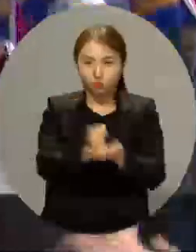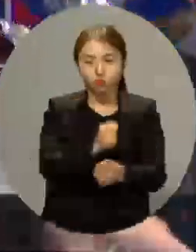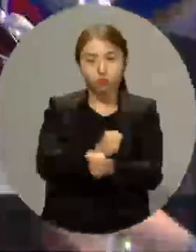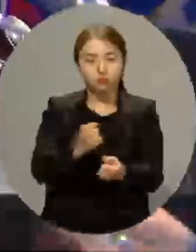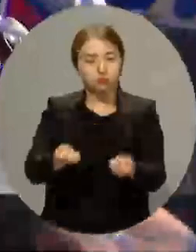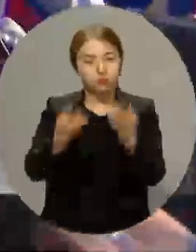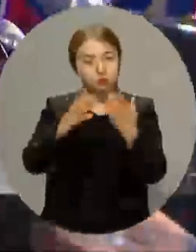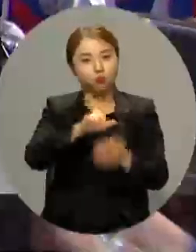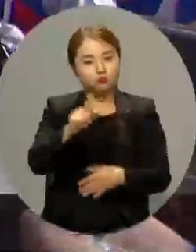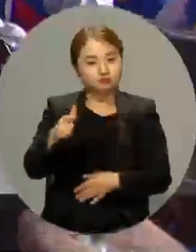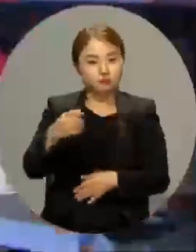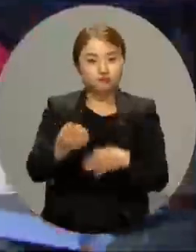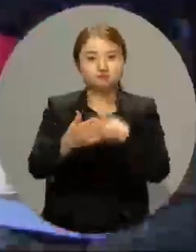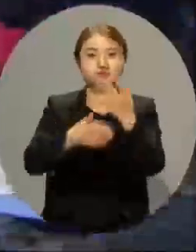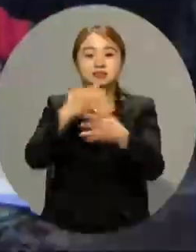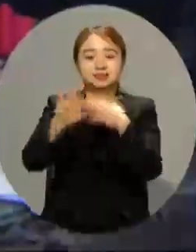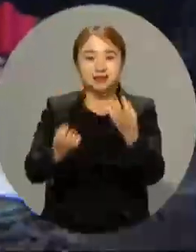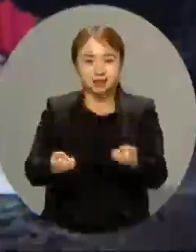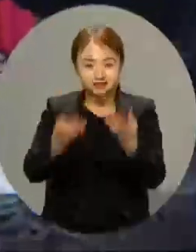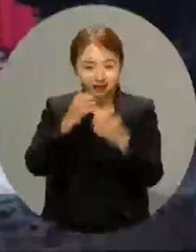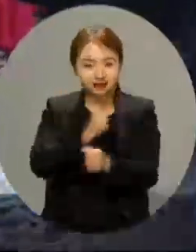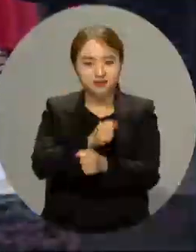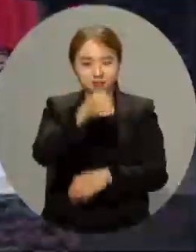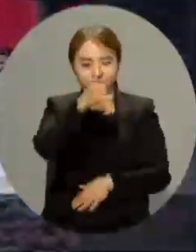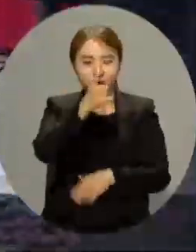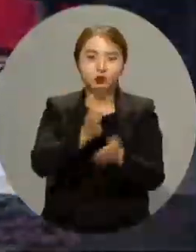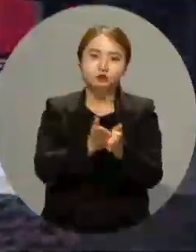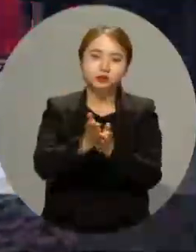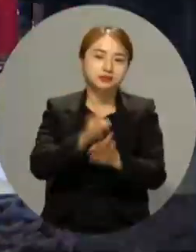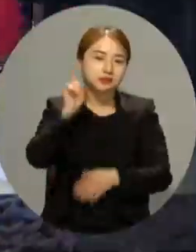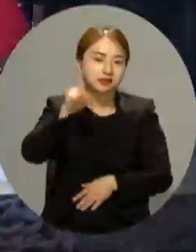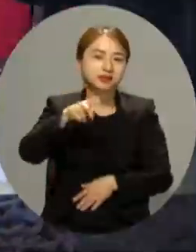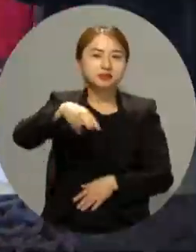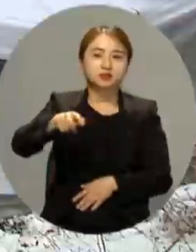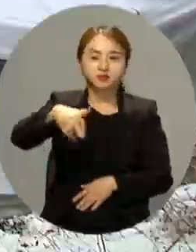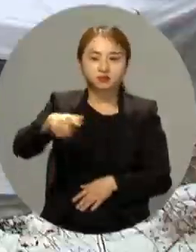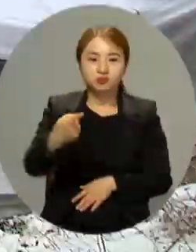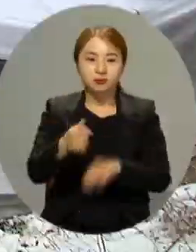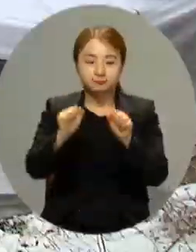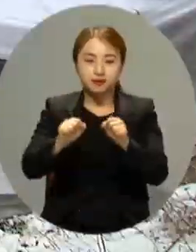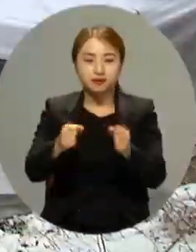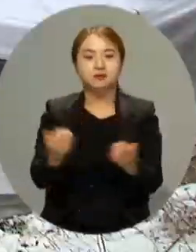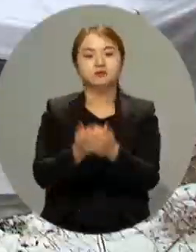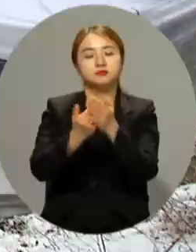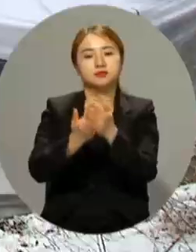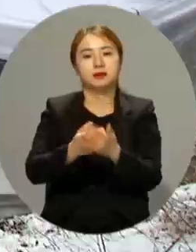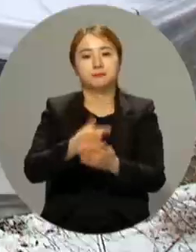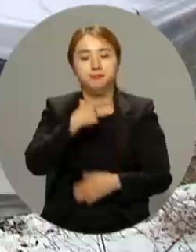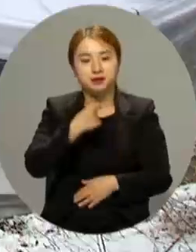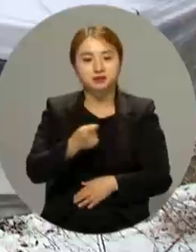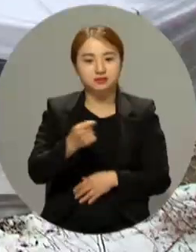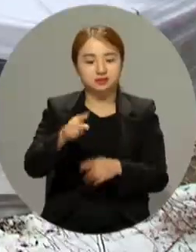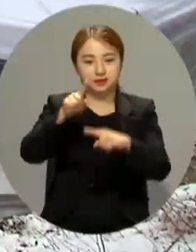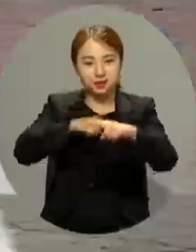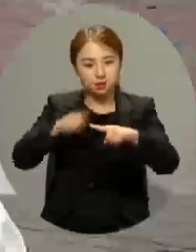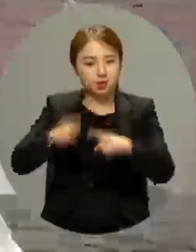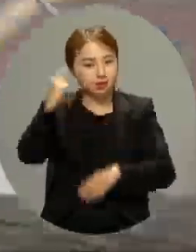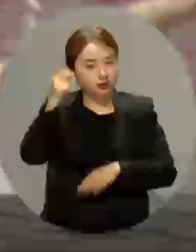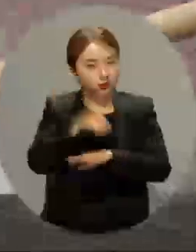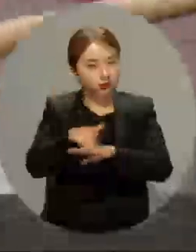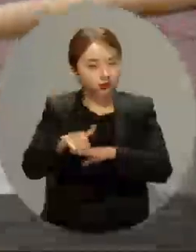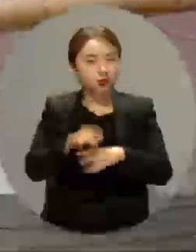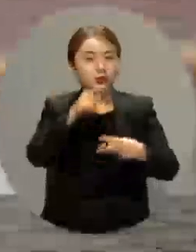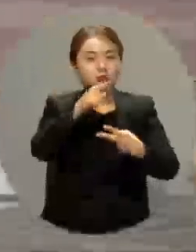달집 태우기를 진행합니다 군산시도 내일 서천군과 상생발전을 기원하는 민속 대회를 예정하고 있고 부안